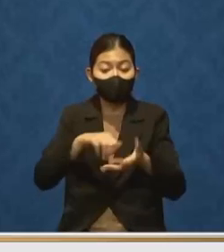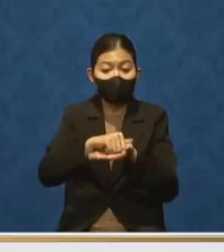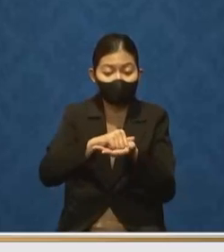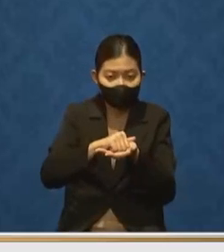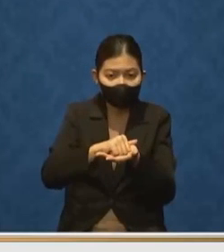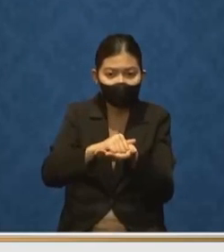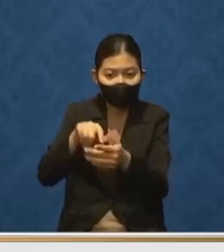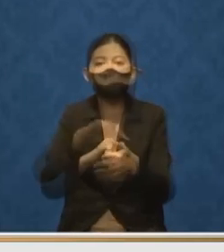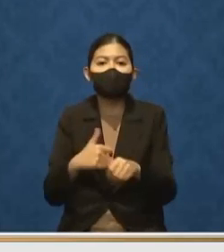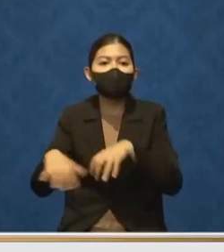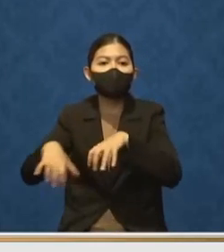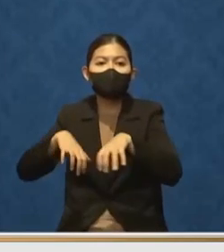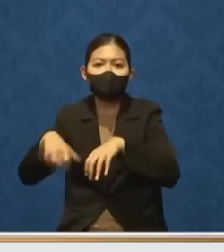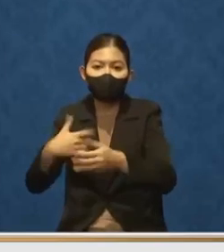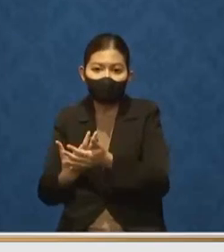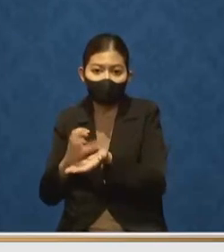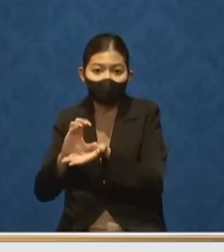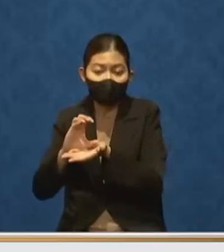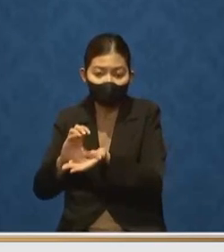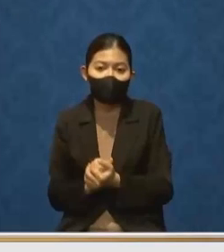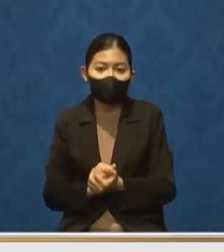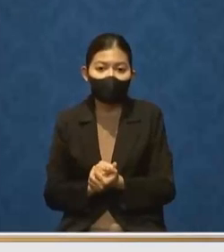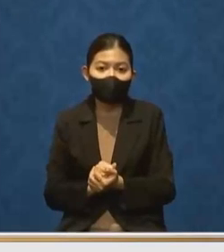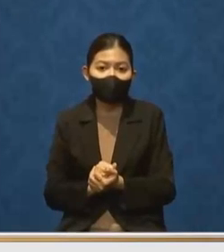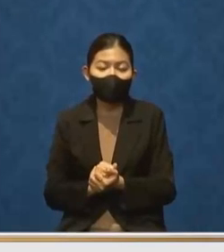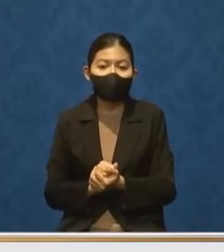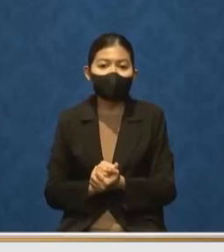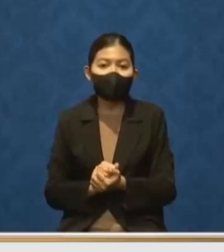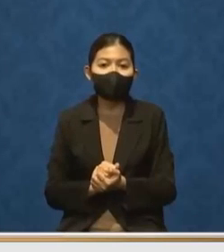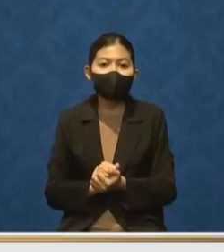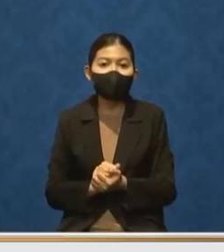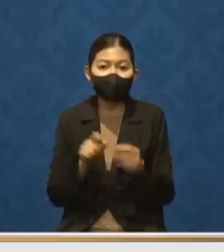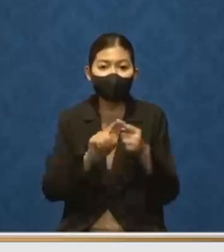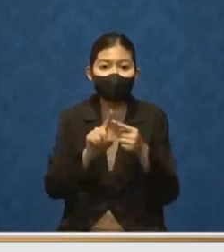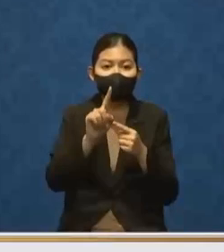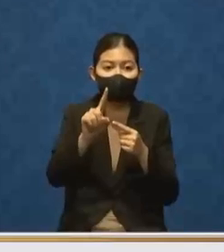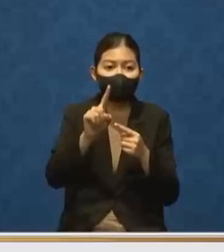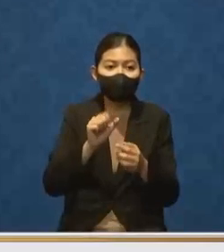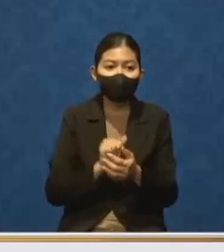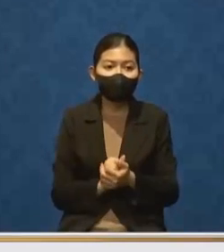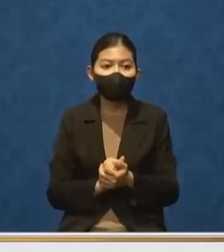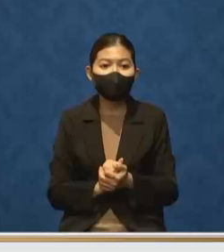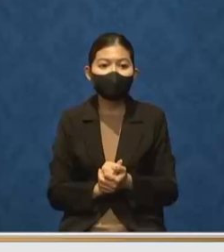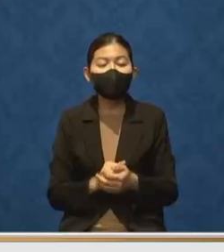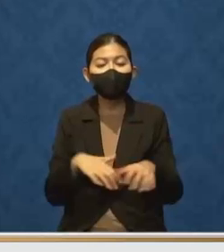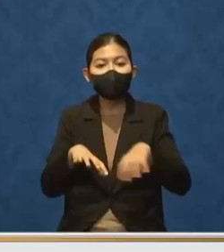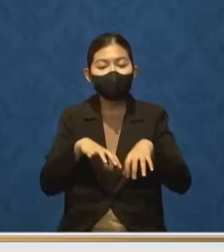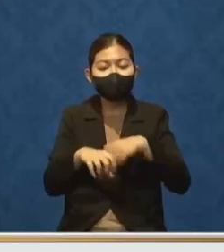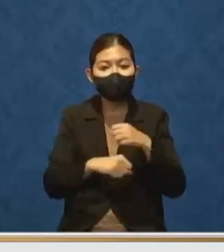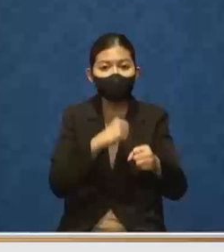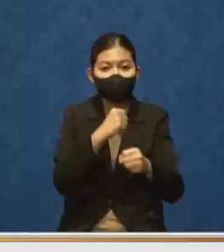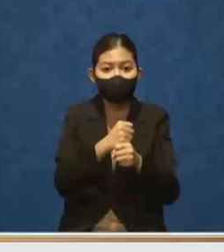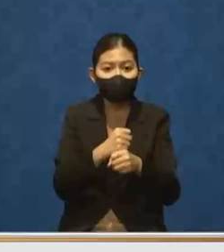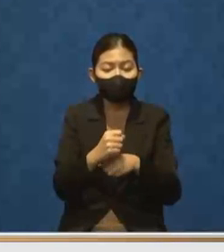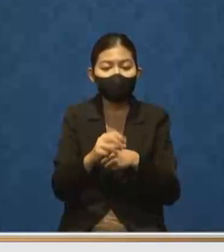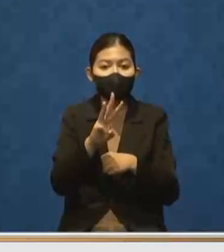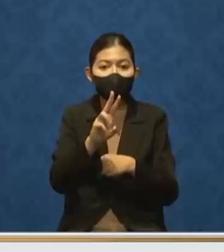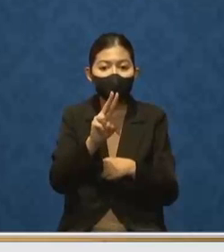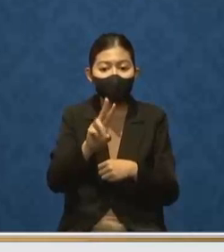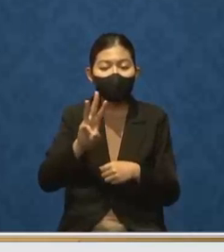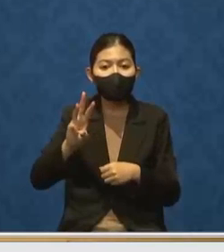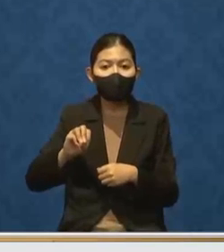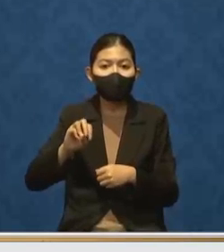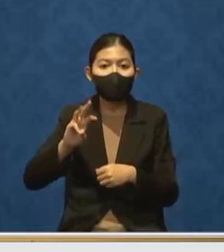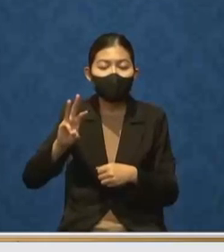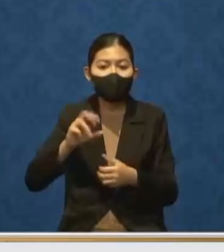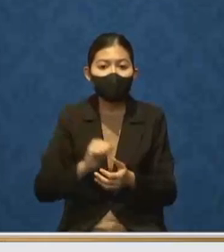อบวินัยการเงินการคลังโดยมีสาระสำคัญดังนี้ 1. งบประมาณรายจ่ายประจำปีงบประมาณพ.ศ. 2566จำแนกตามกลุ่ม